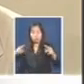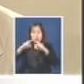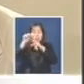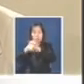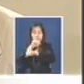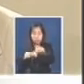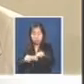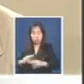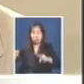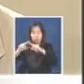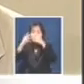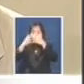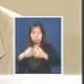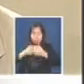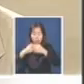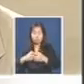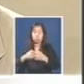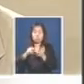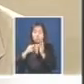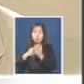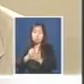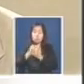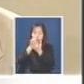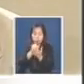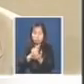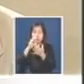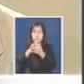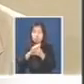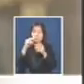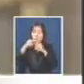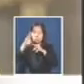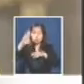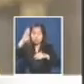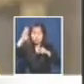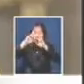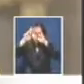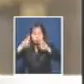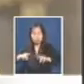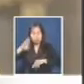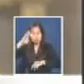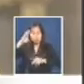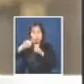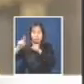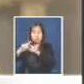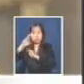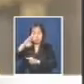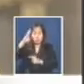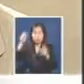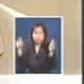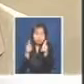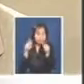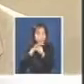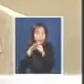ระทรวงอุตสาหกรรมที่จะลงไปช่วยในส่วนของ SME ซึ่งส่วนตรงนี้เองที่เป็นธุรกิจนี้ที่ต้องการ